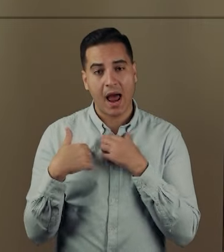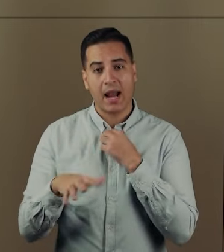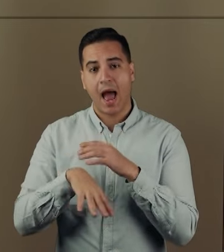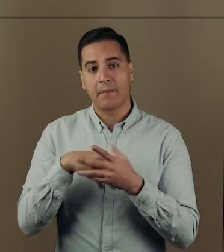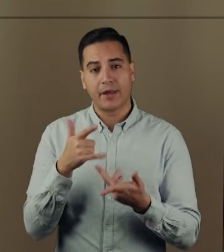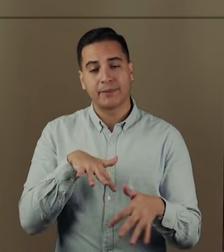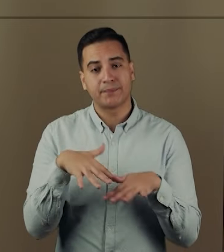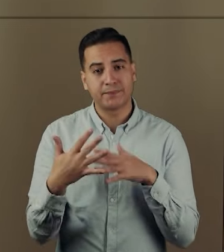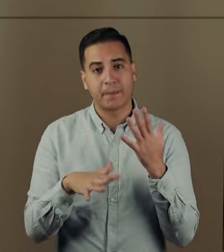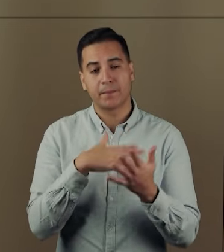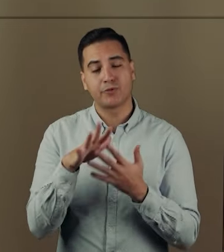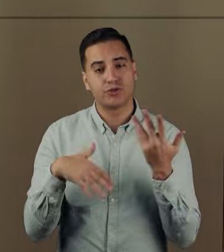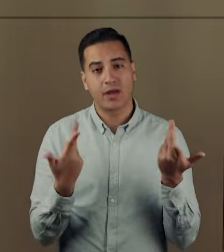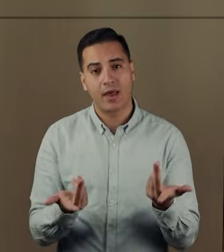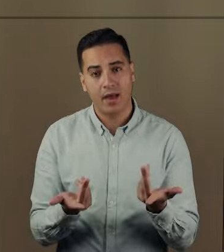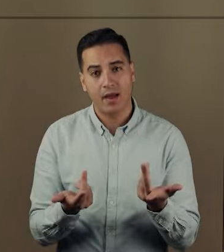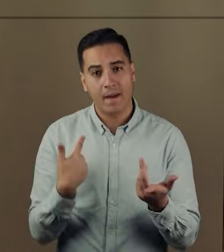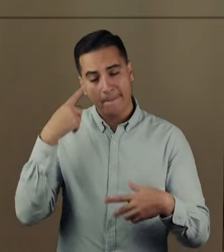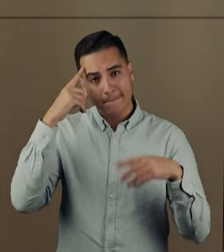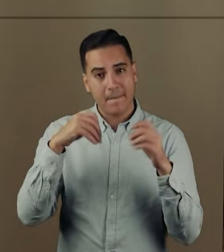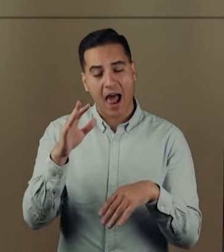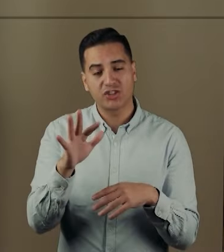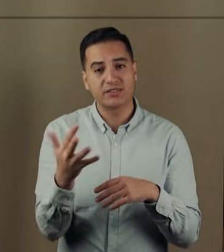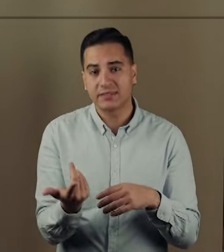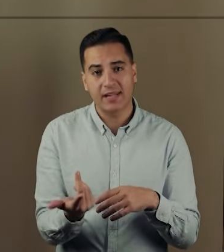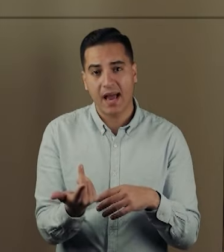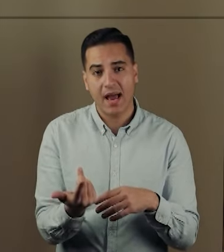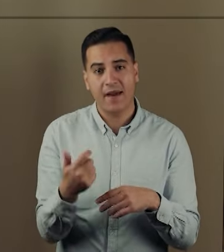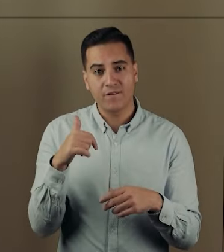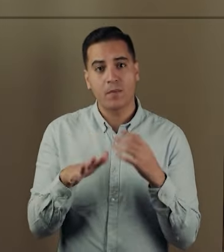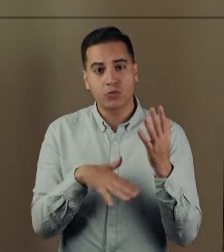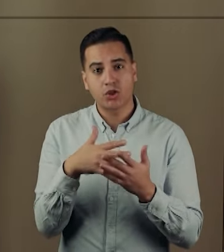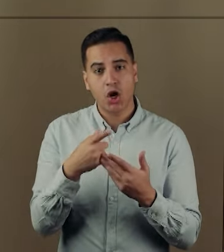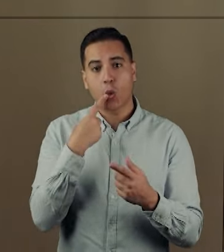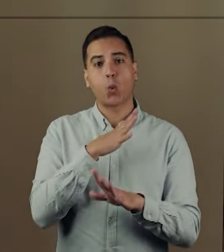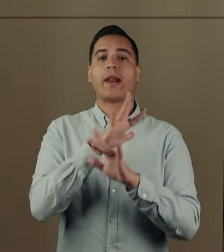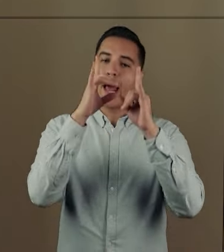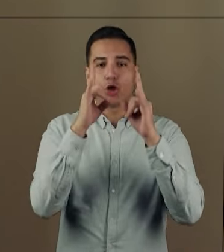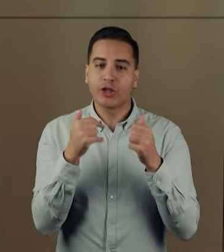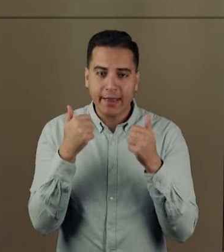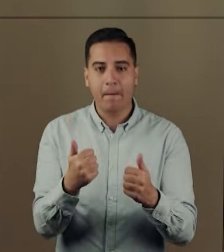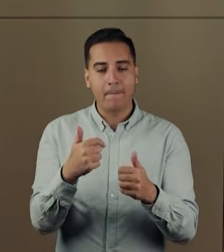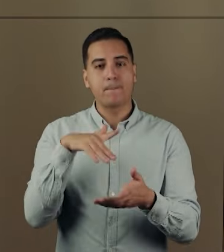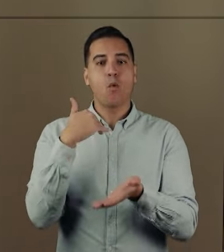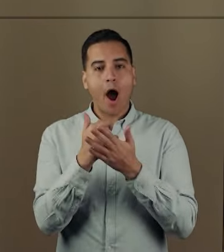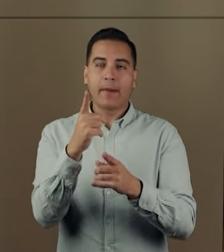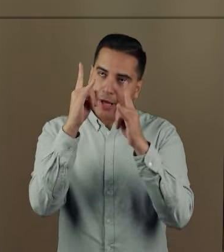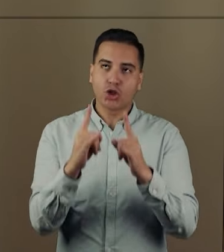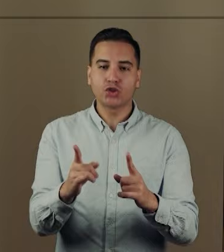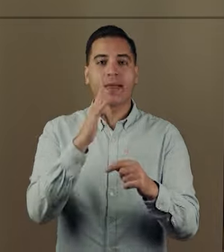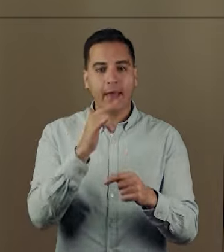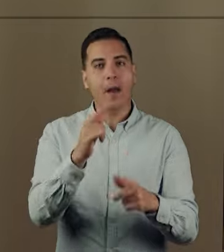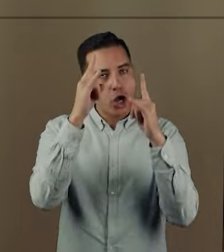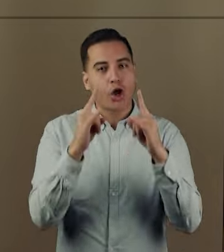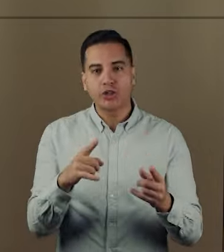اعمل انا ايه دلوقتي في الورطه دي؟ ما اقلقش ازاي؟ برضك هتقولي كله في السليم كله في السليم كله في السليم، فين